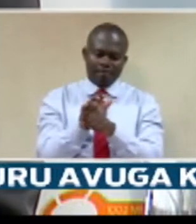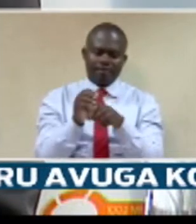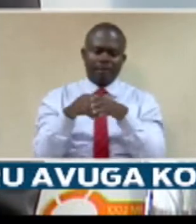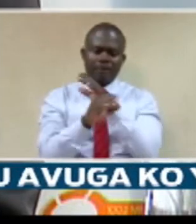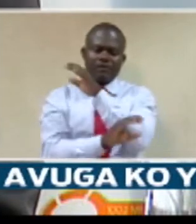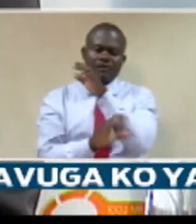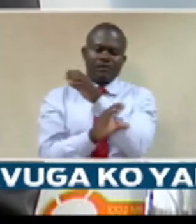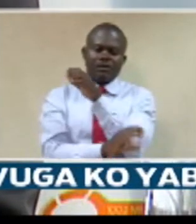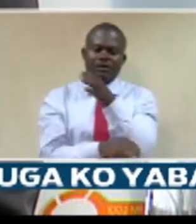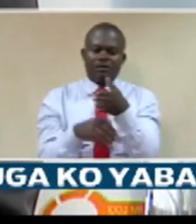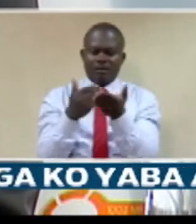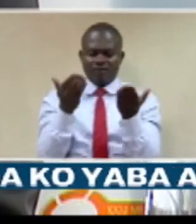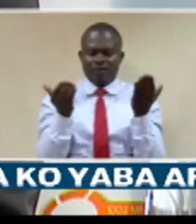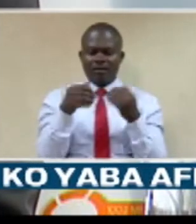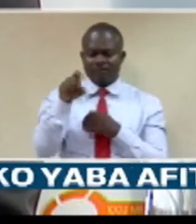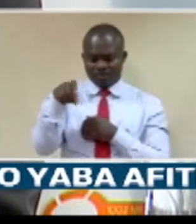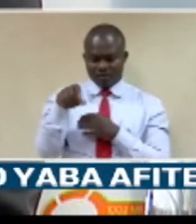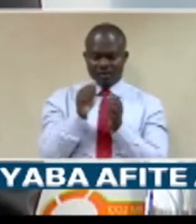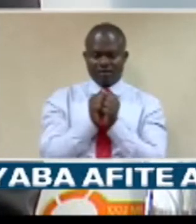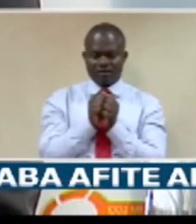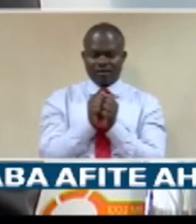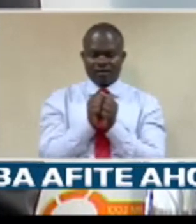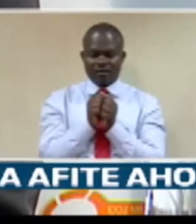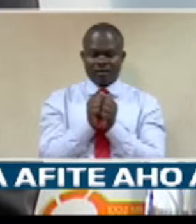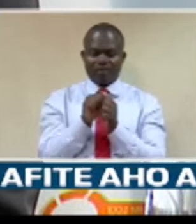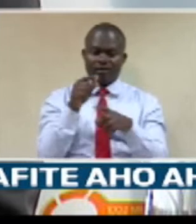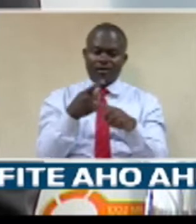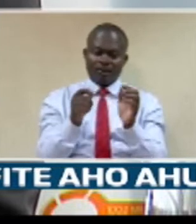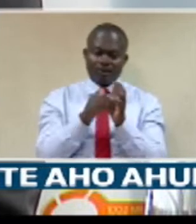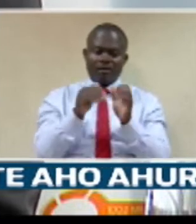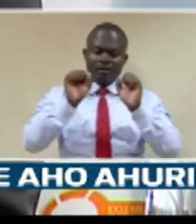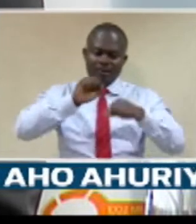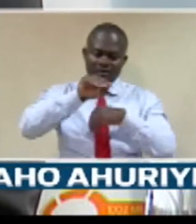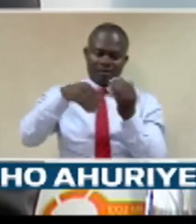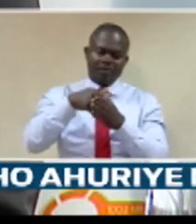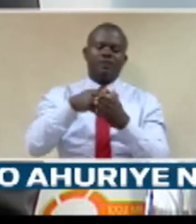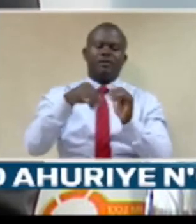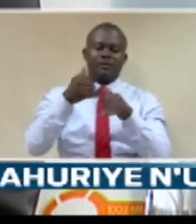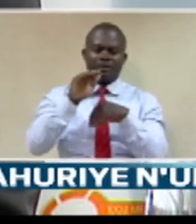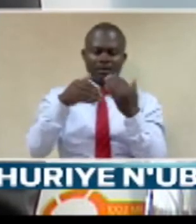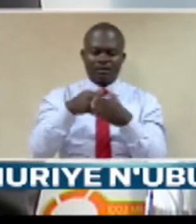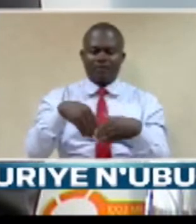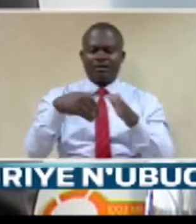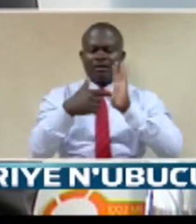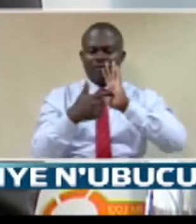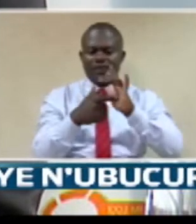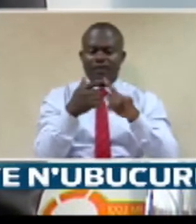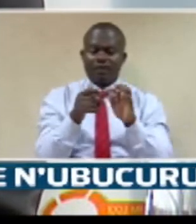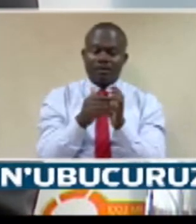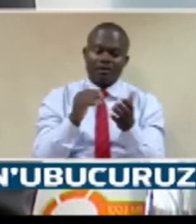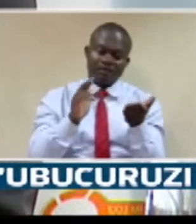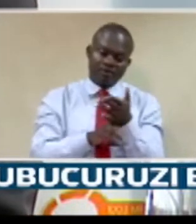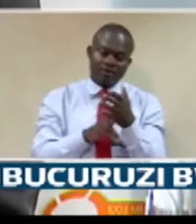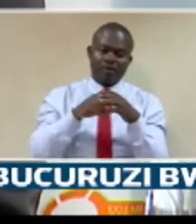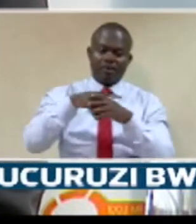gihugu zidukeneye, ariko ibishoboka byose imikino ishoboka yose tuzayerekana. Gusa icyo twemeje aha ngaha